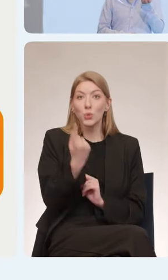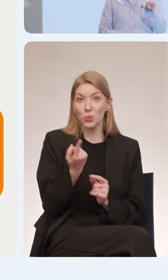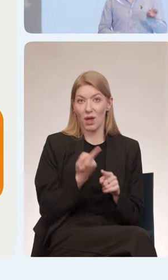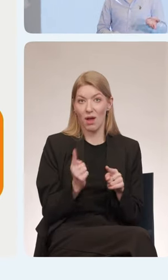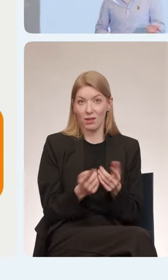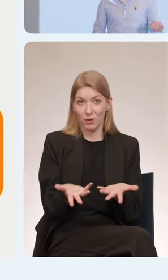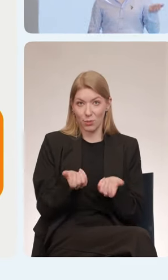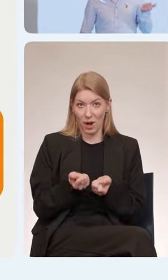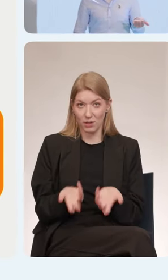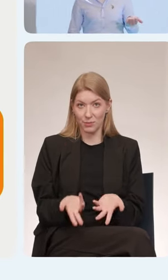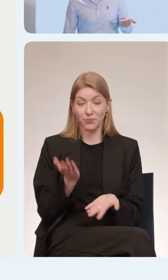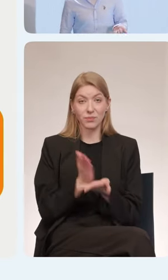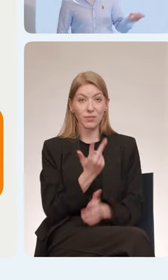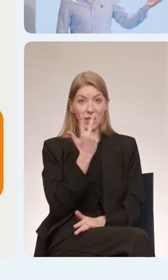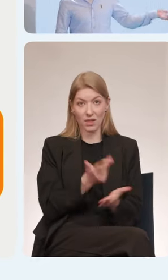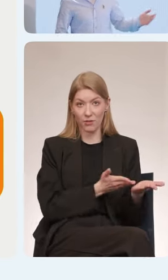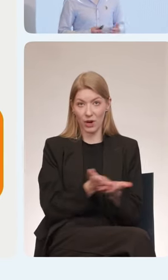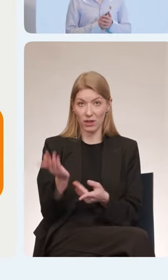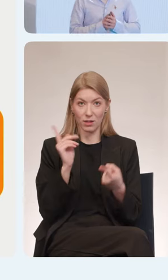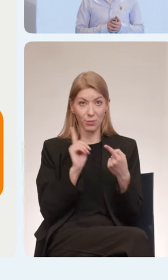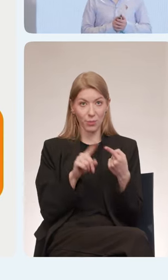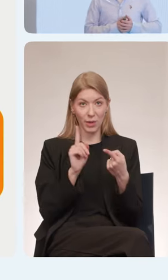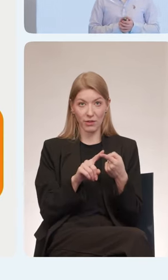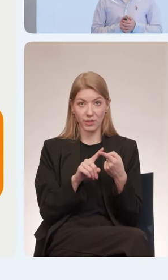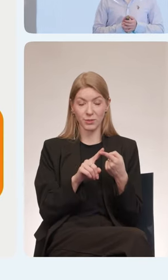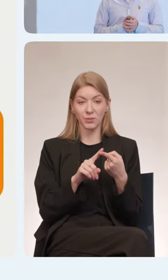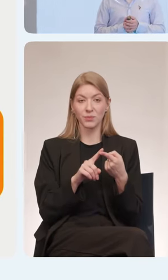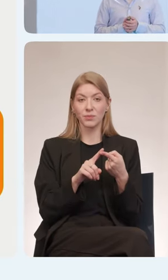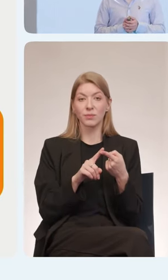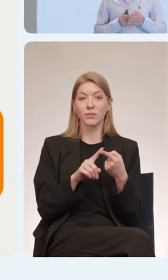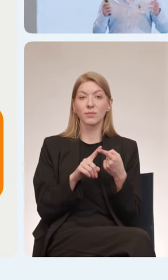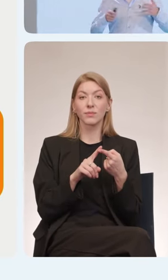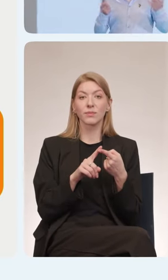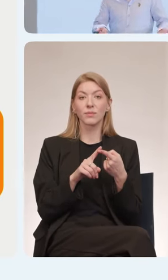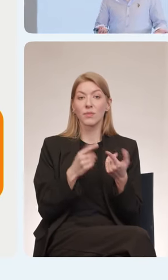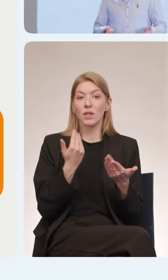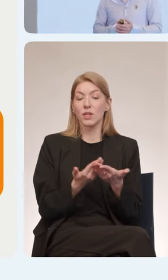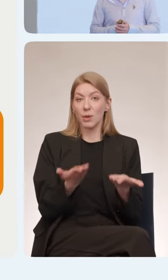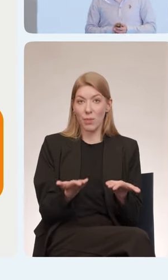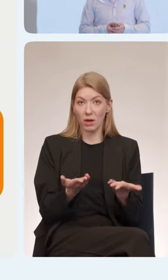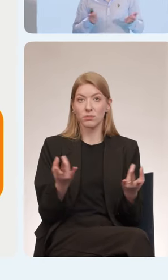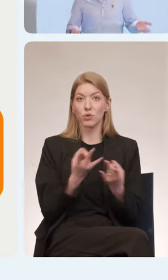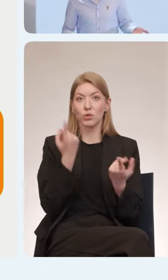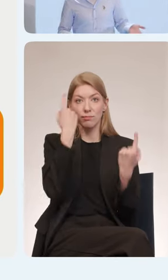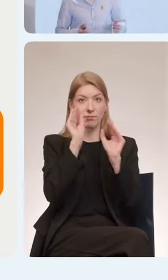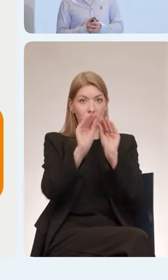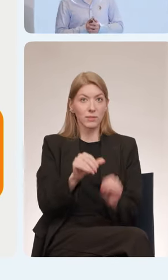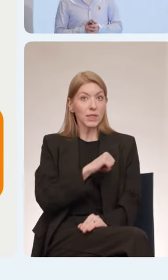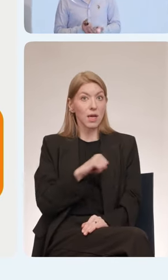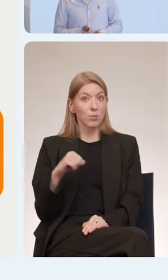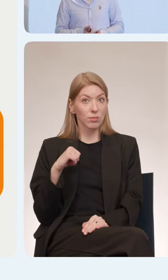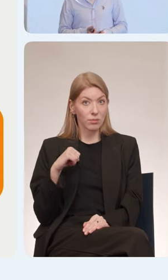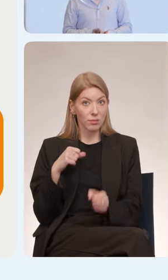факту три варианта, да? Первый вариант — это как вот, например, в НМГ, значит, создавать самим. Но мы